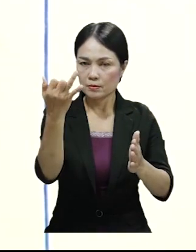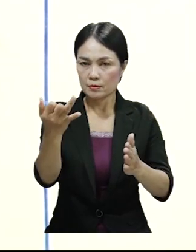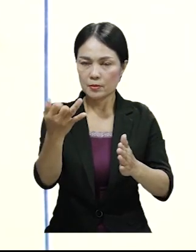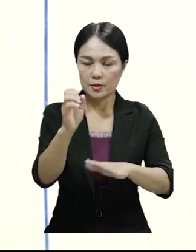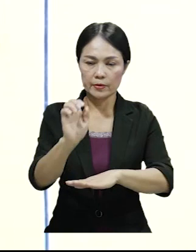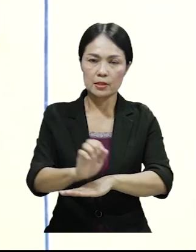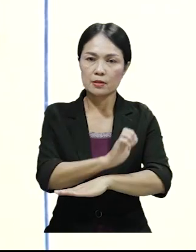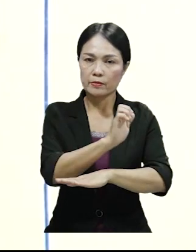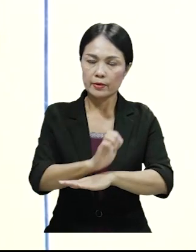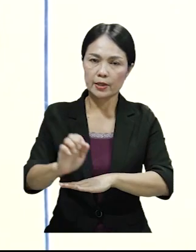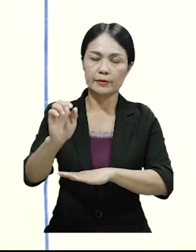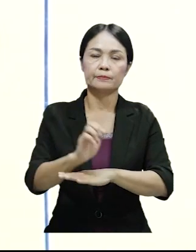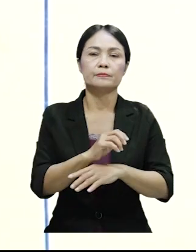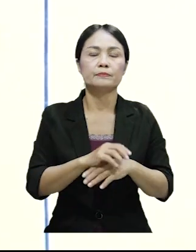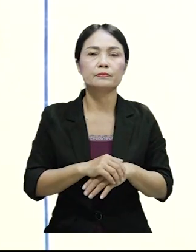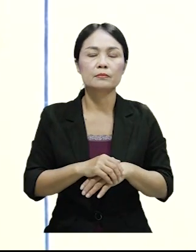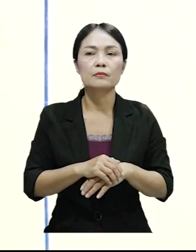7